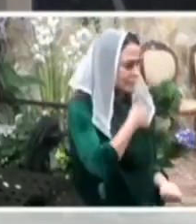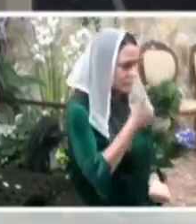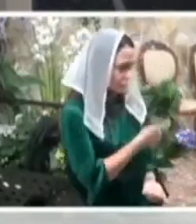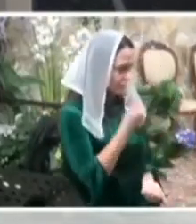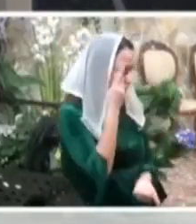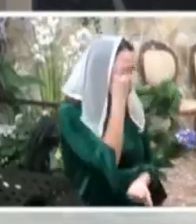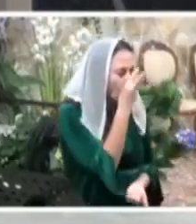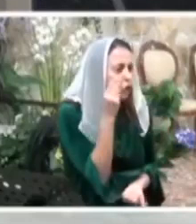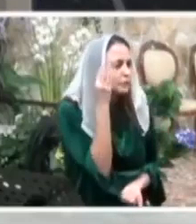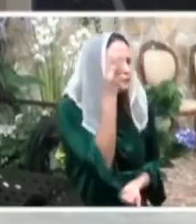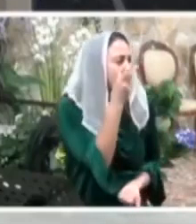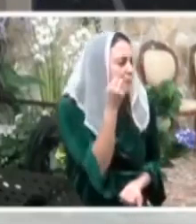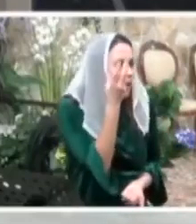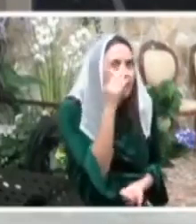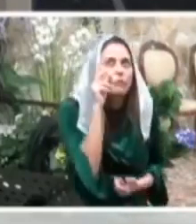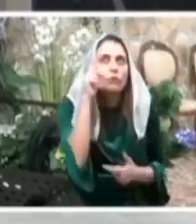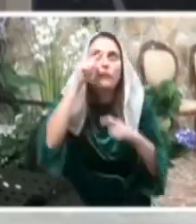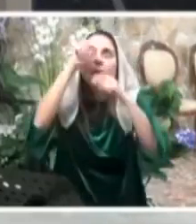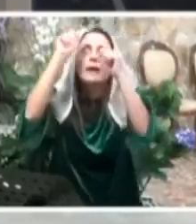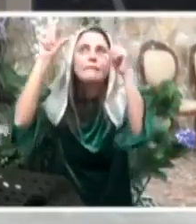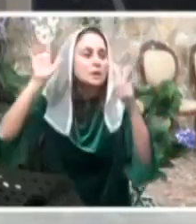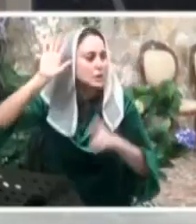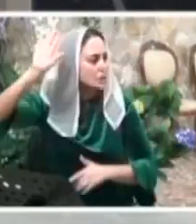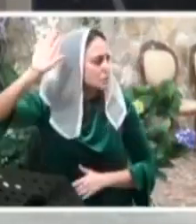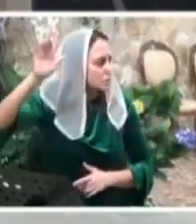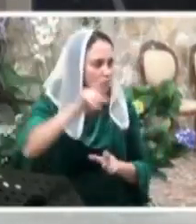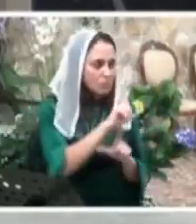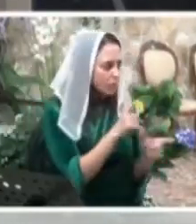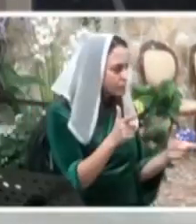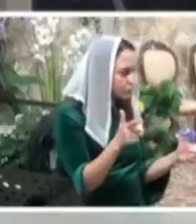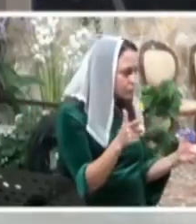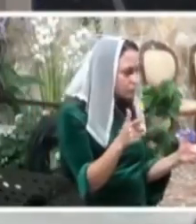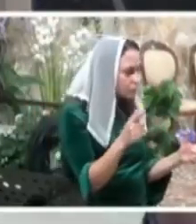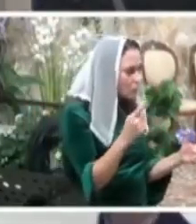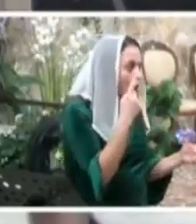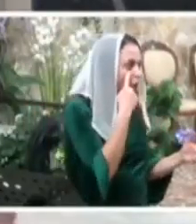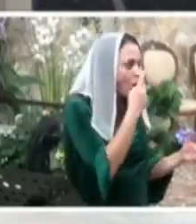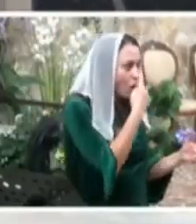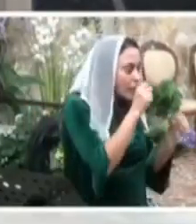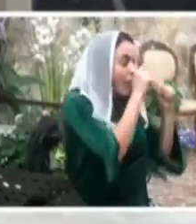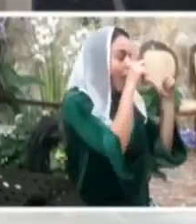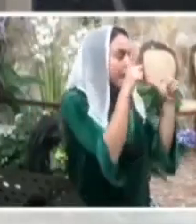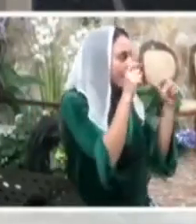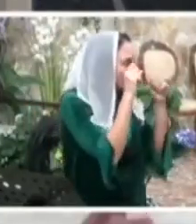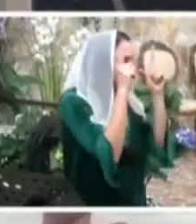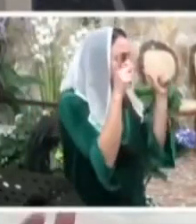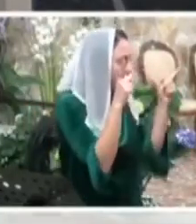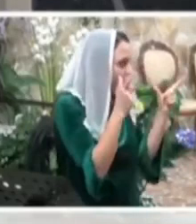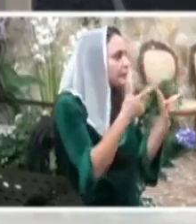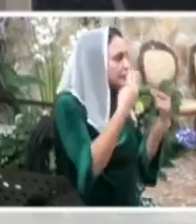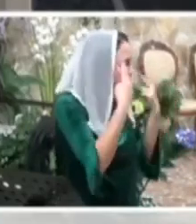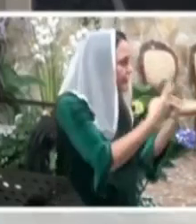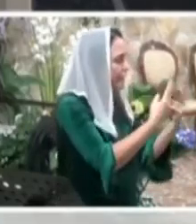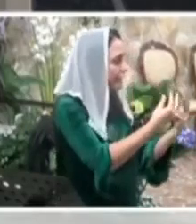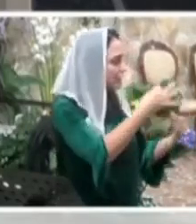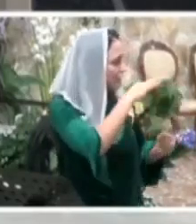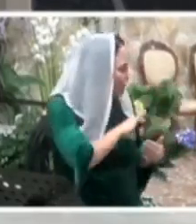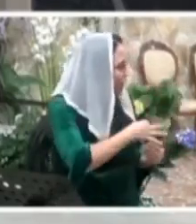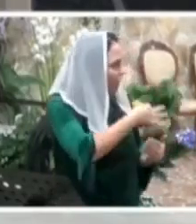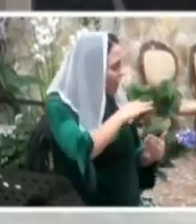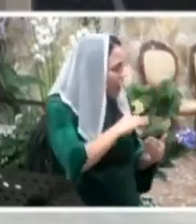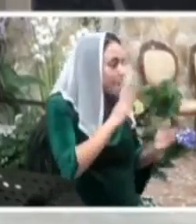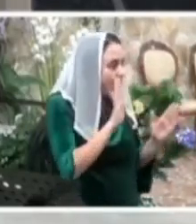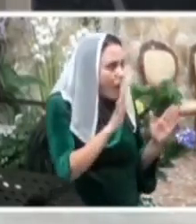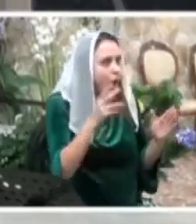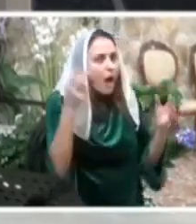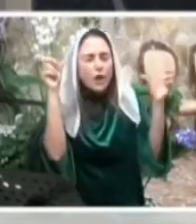contemplare le meraviglie di Dio. Occhi aperti per vedere maggiore guadagno, ma occhi